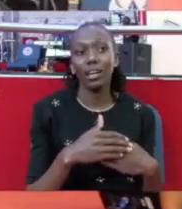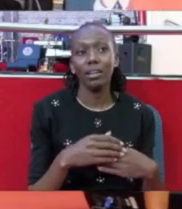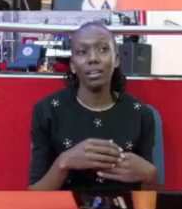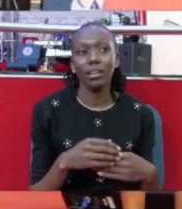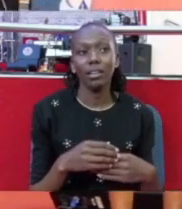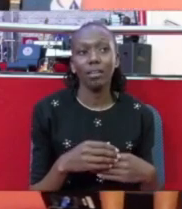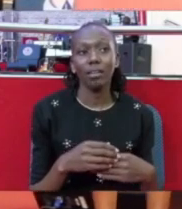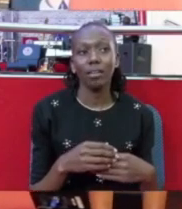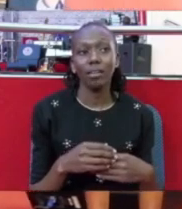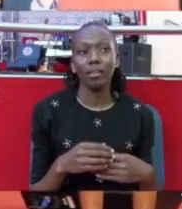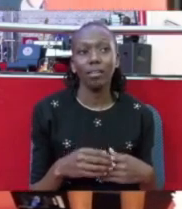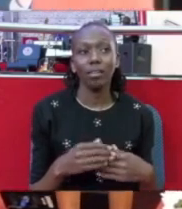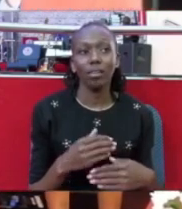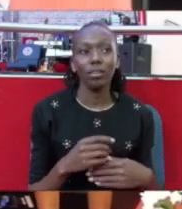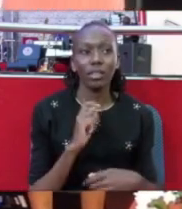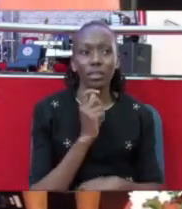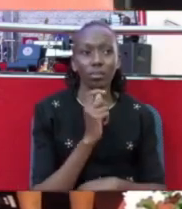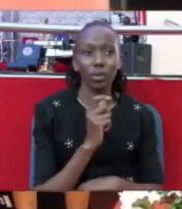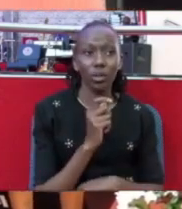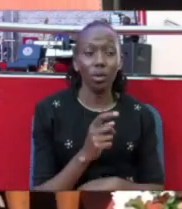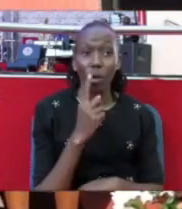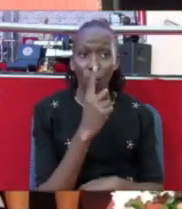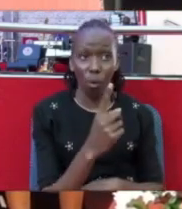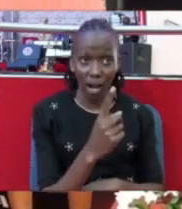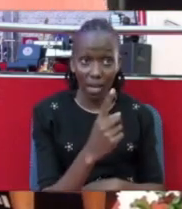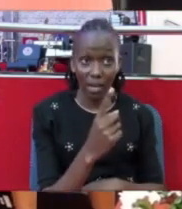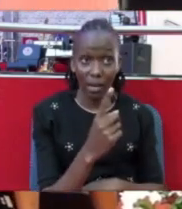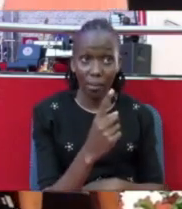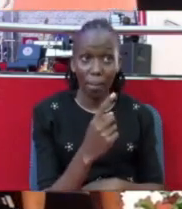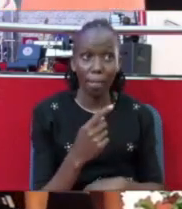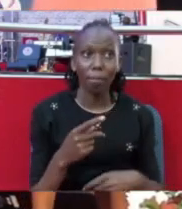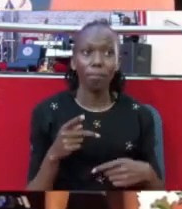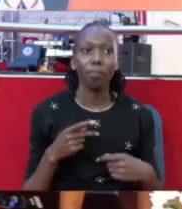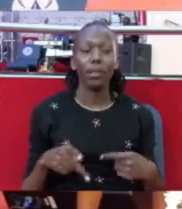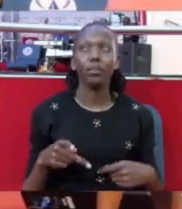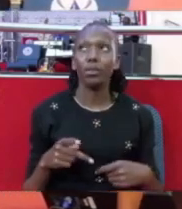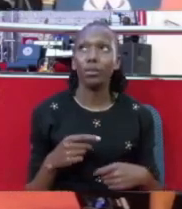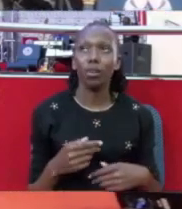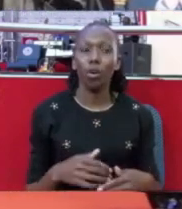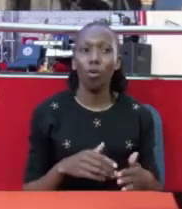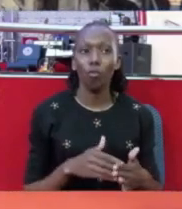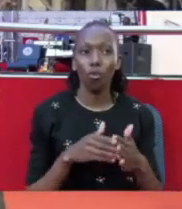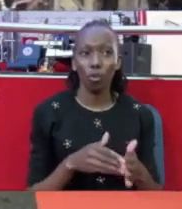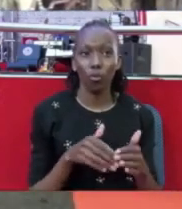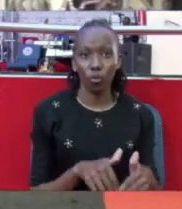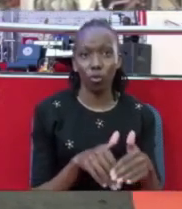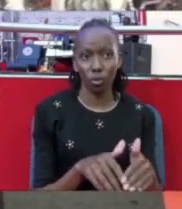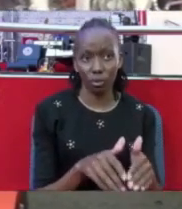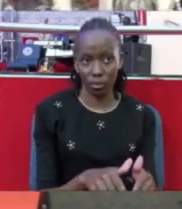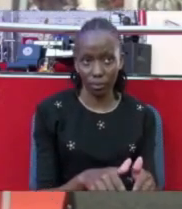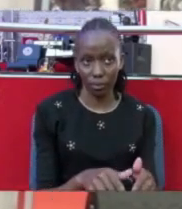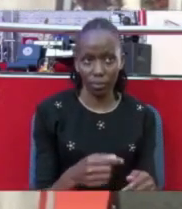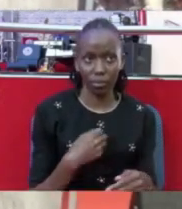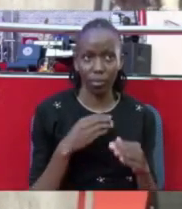of the brothers followed me in my house. Ndugu mmoja akanifuata nyumbani kwangu. And said, my brother, you have given a testimony. Na akasema, ndugu